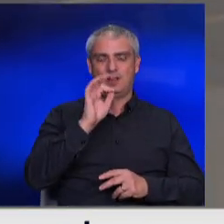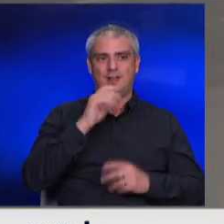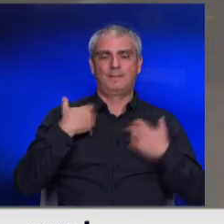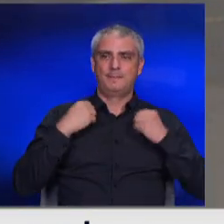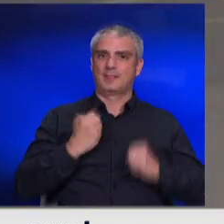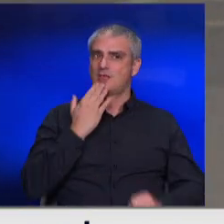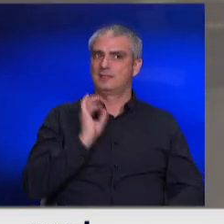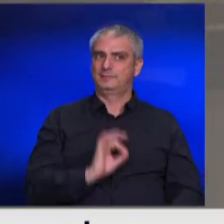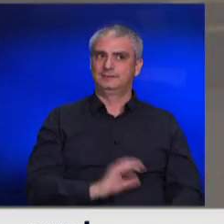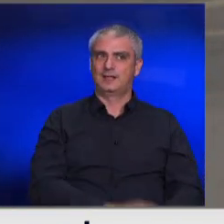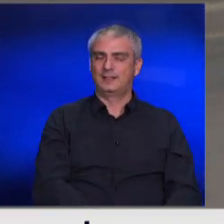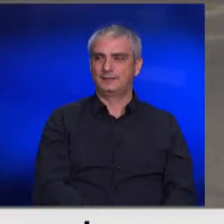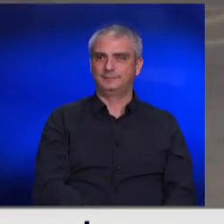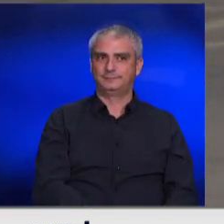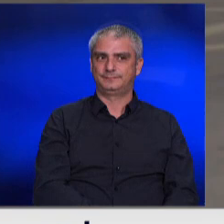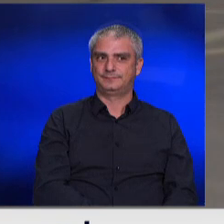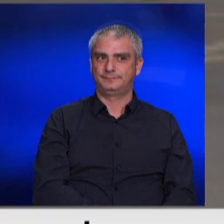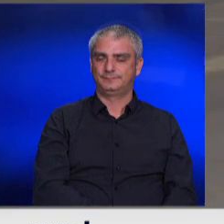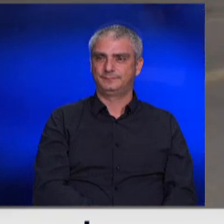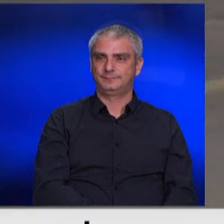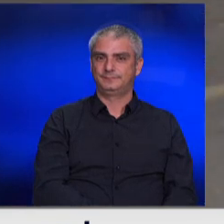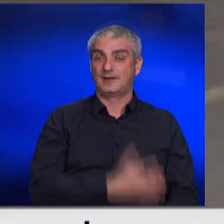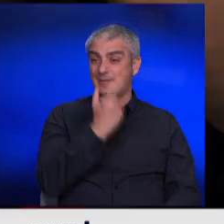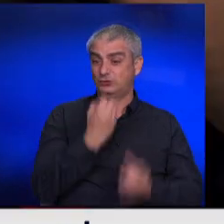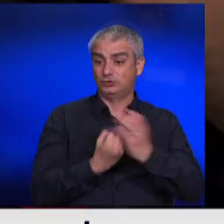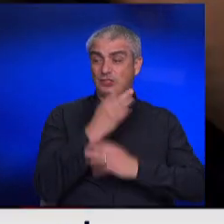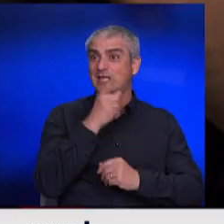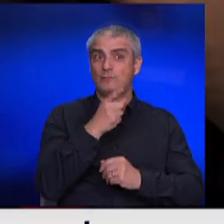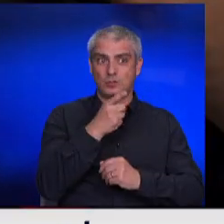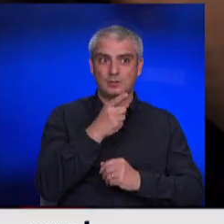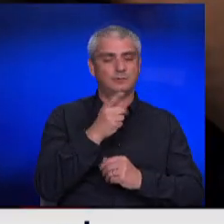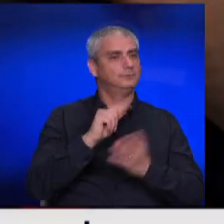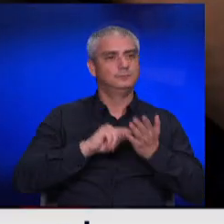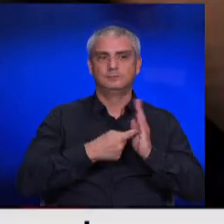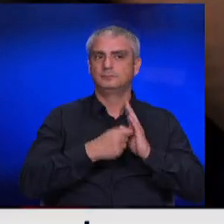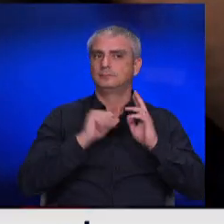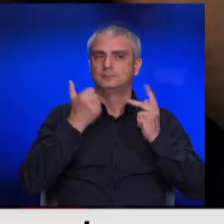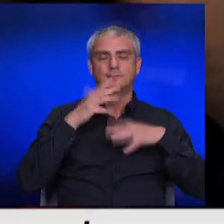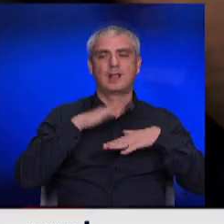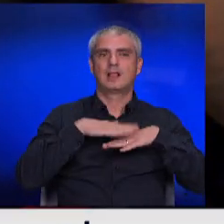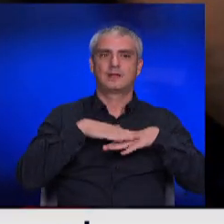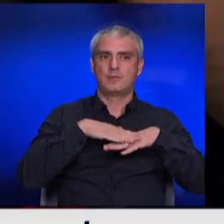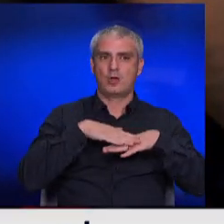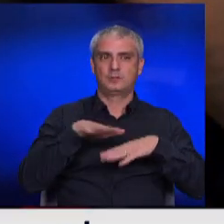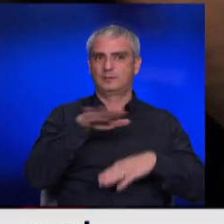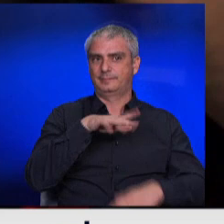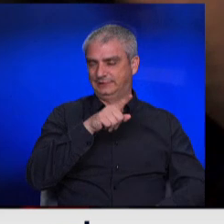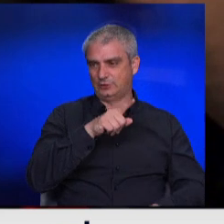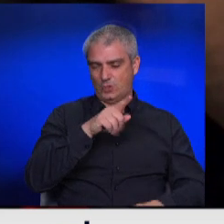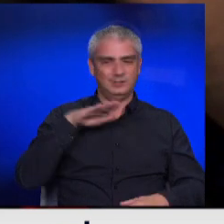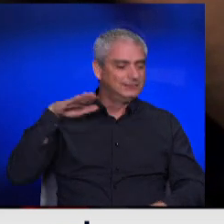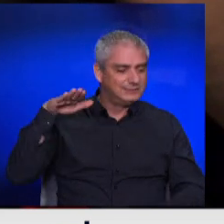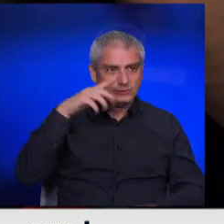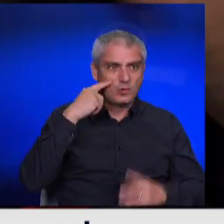הביטחון הישראלית. היחידה מאז הקמתה שמה לעצמה כיד להתמחות במשימת הסיוע והתקיפה